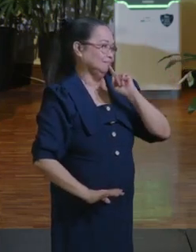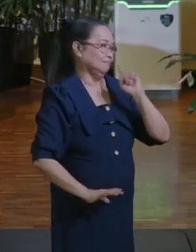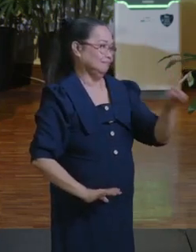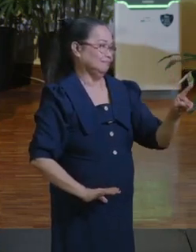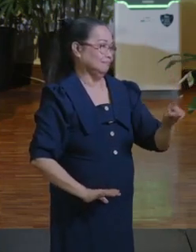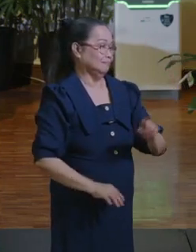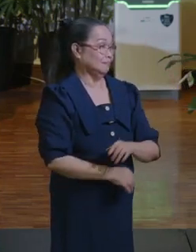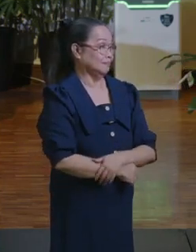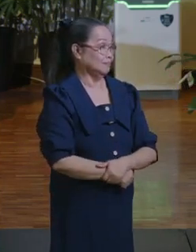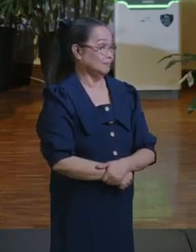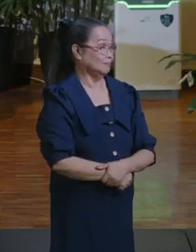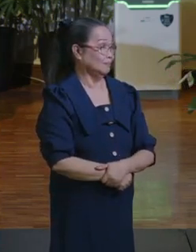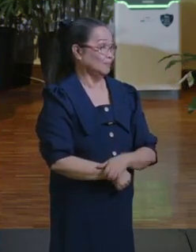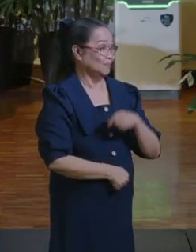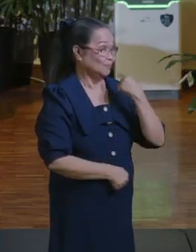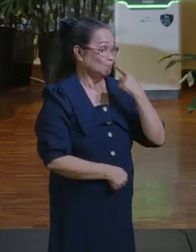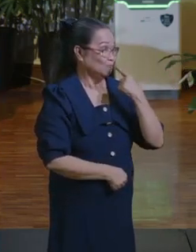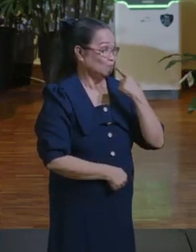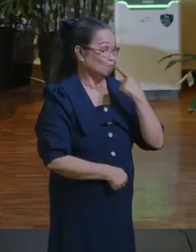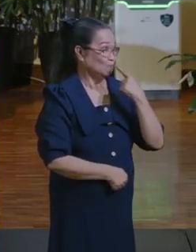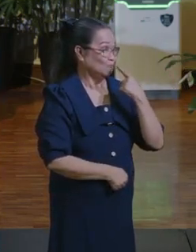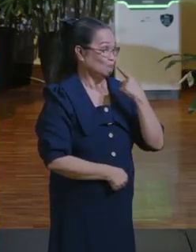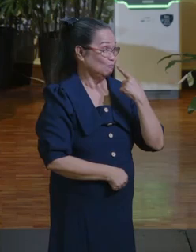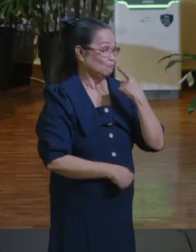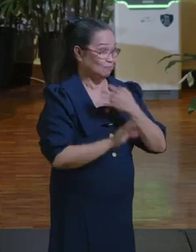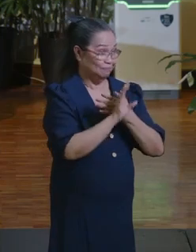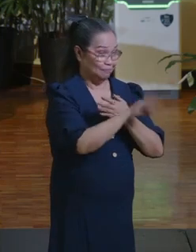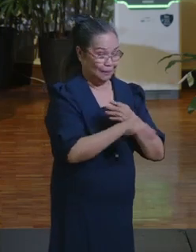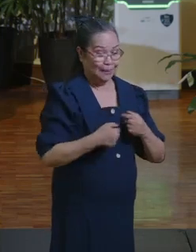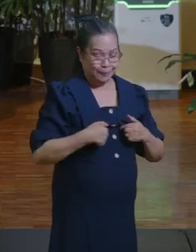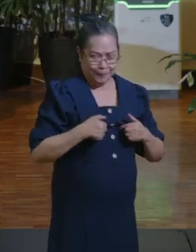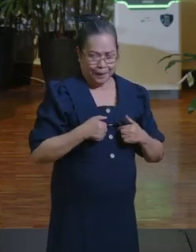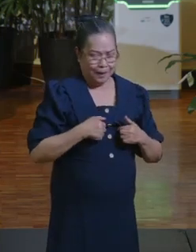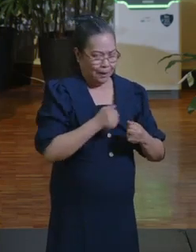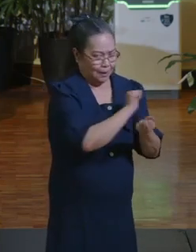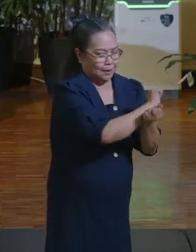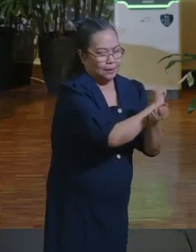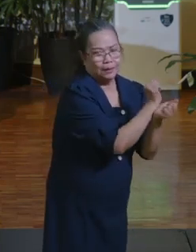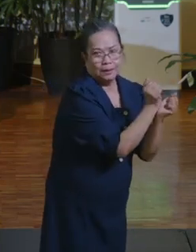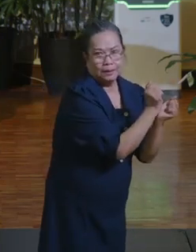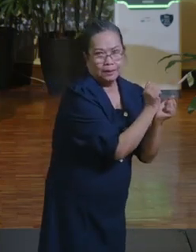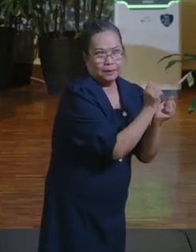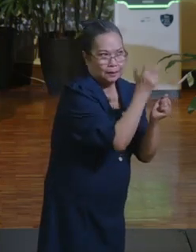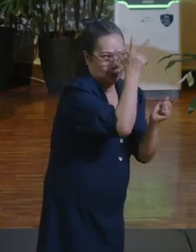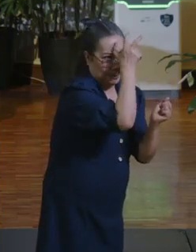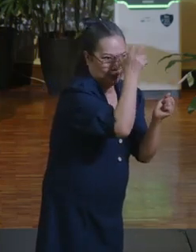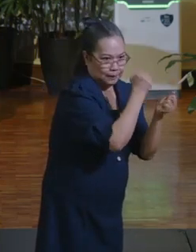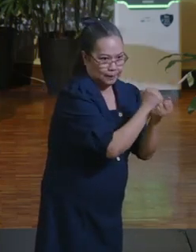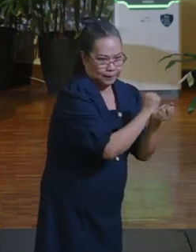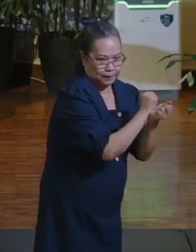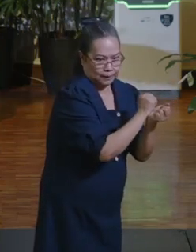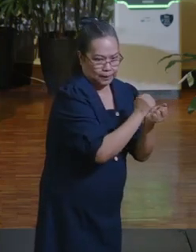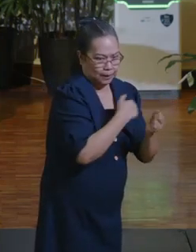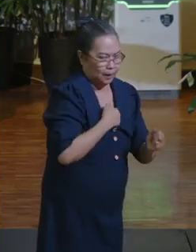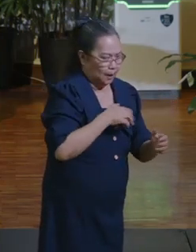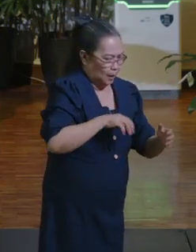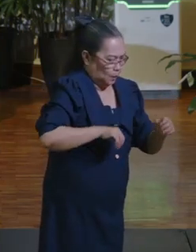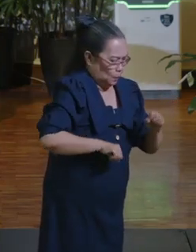Sino pa ba ang babalik sa tanikala ng salvation by works?